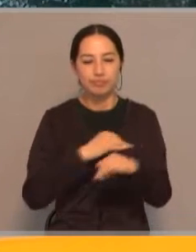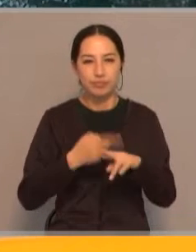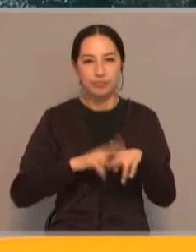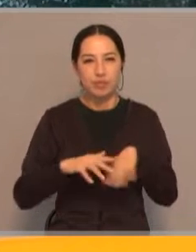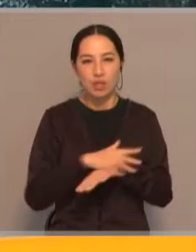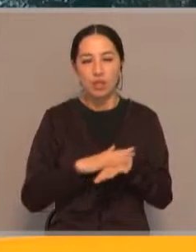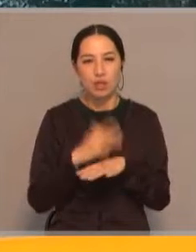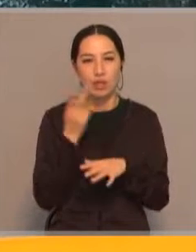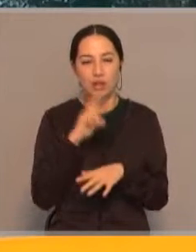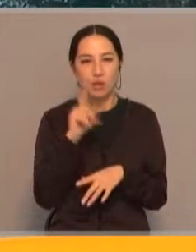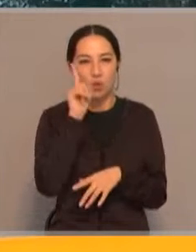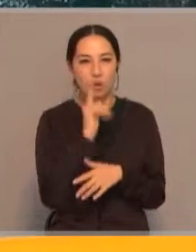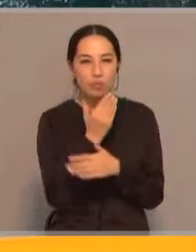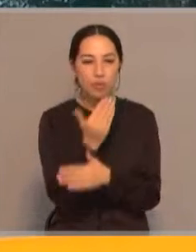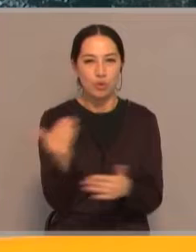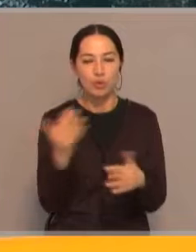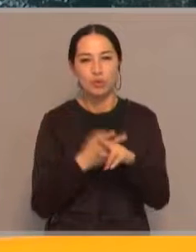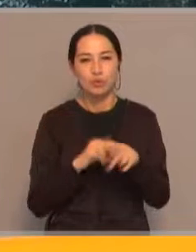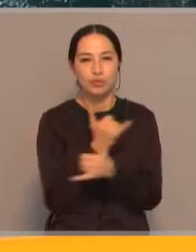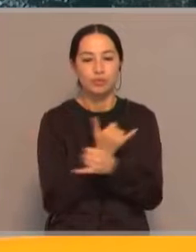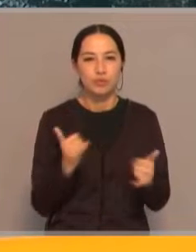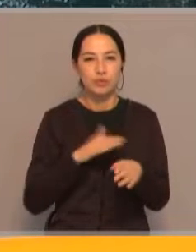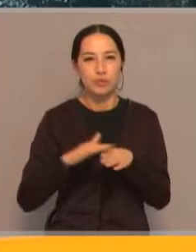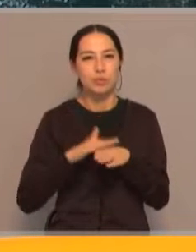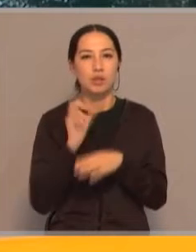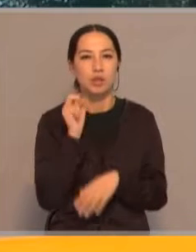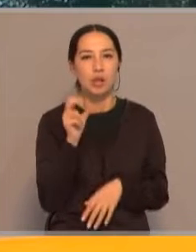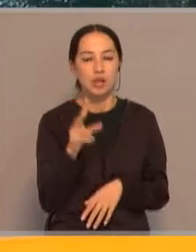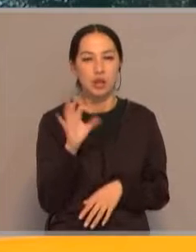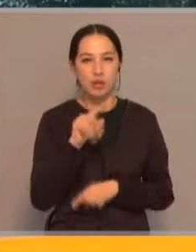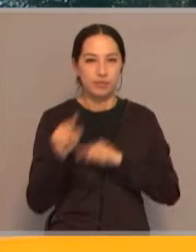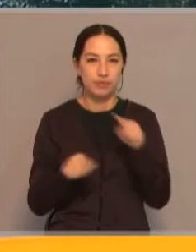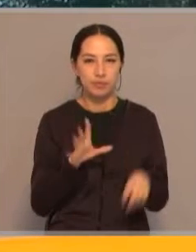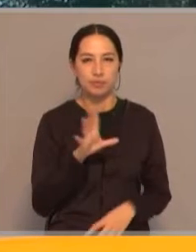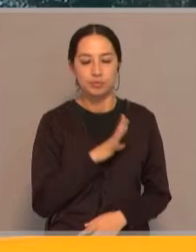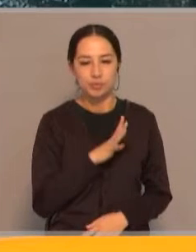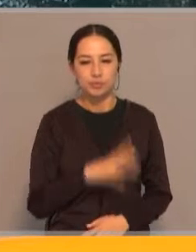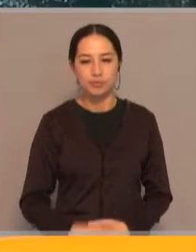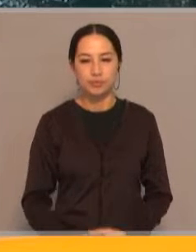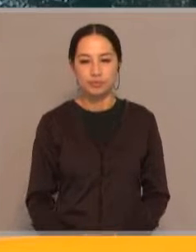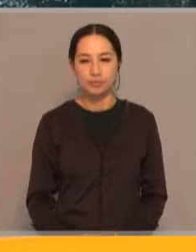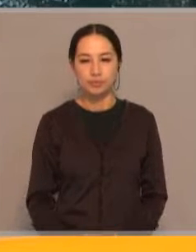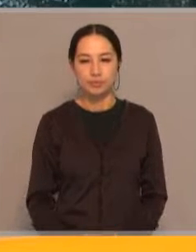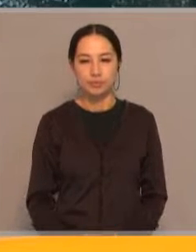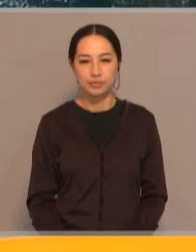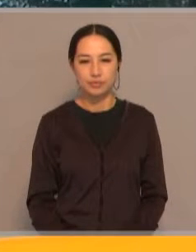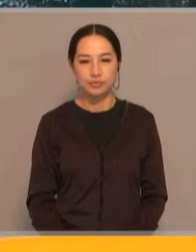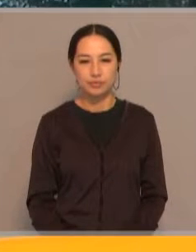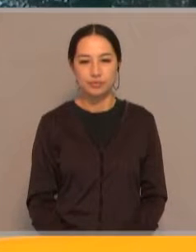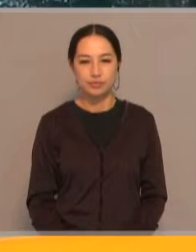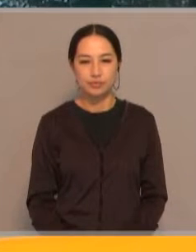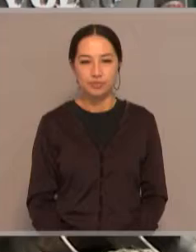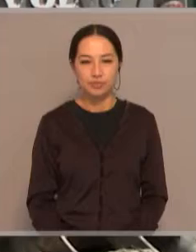тұршылық нәрімен өркенет ігіліктерін жеткізу қалай жүзегасуыда. Тұркстандағы тілшіміз Нормаған Кенже ған толқтыру байтып береді.